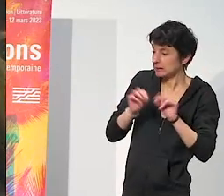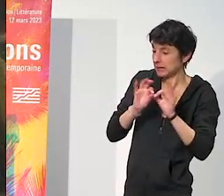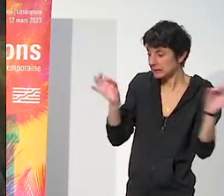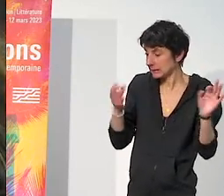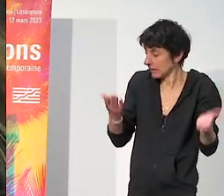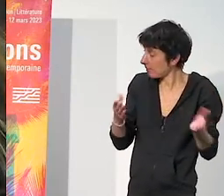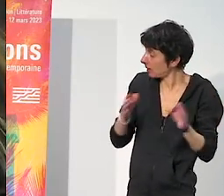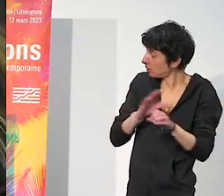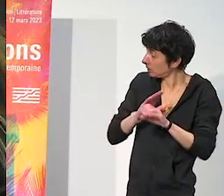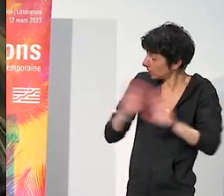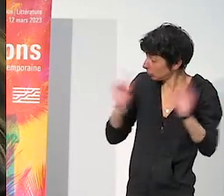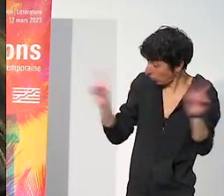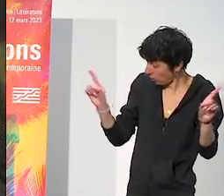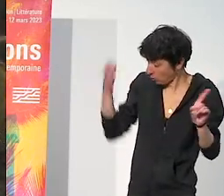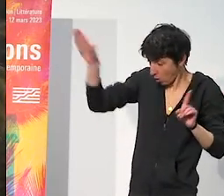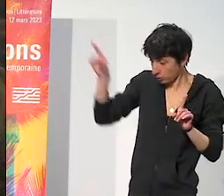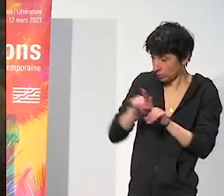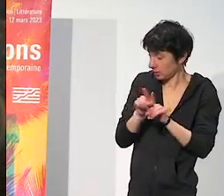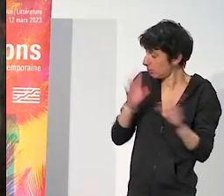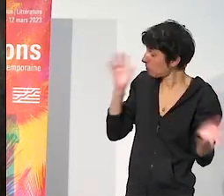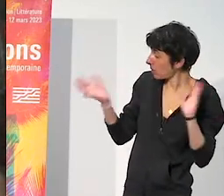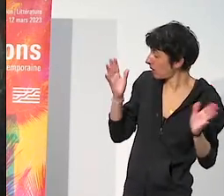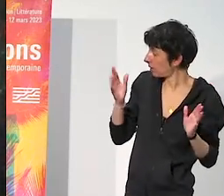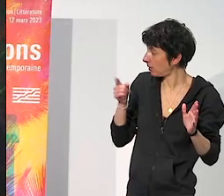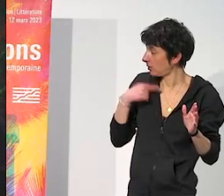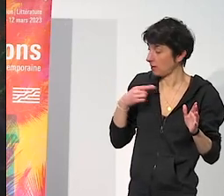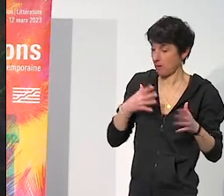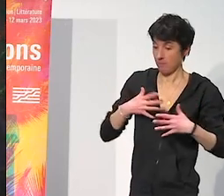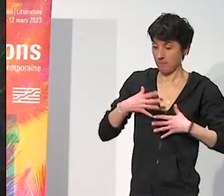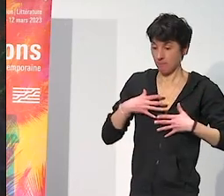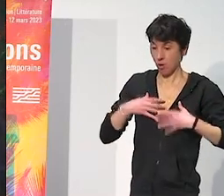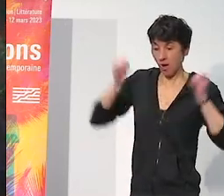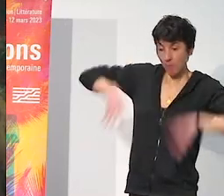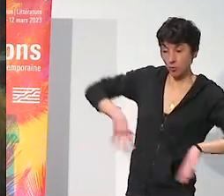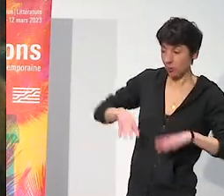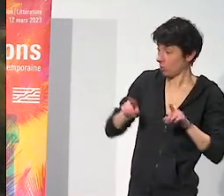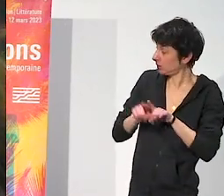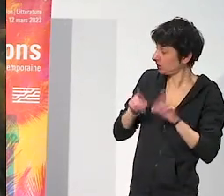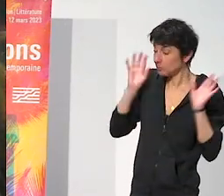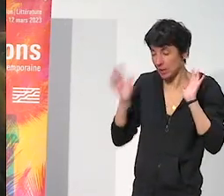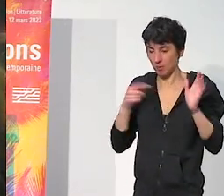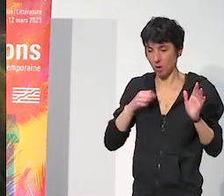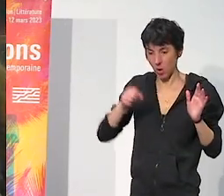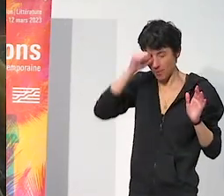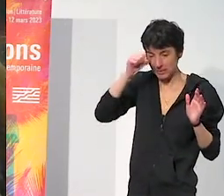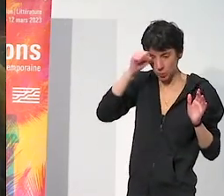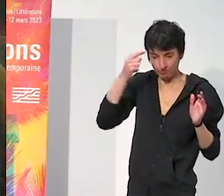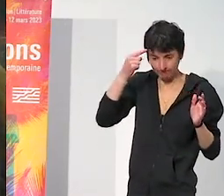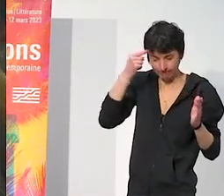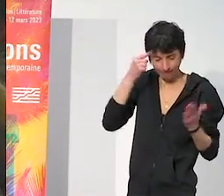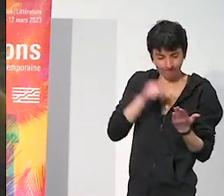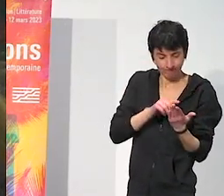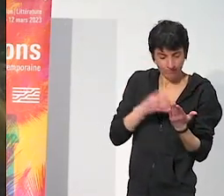ça. Alors peut-être que j'ai une grave peur de l'abandon, je ne sais pas, mais je suis obsédée par